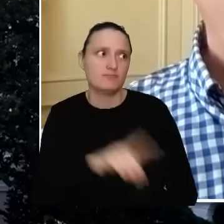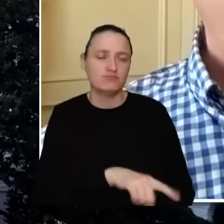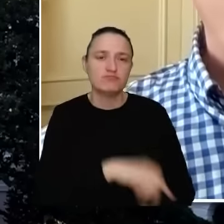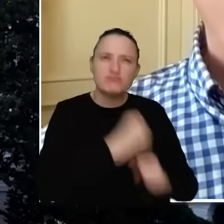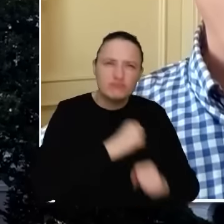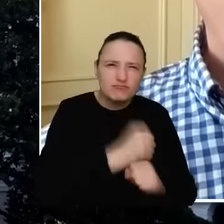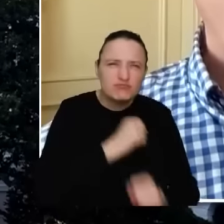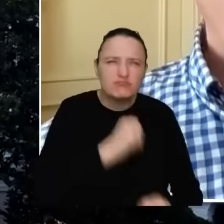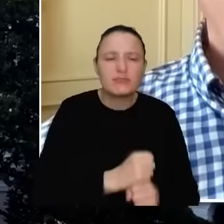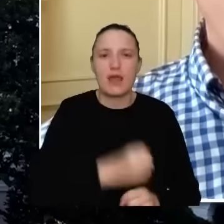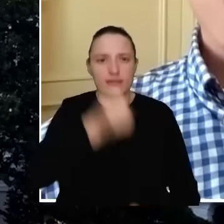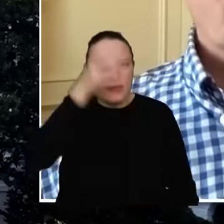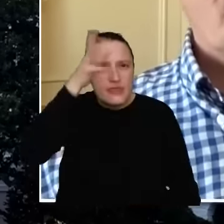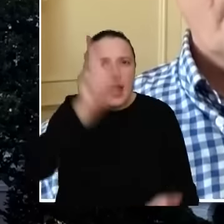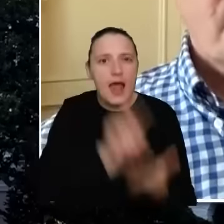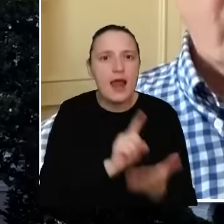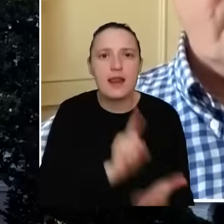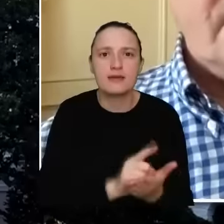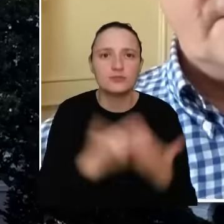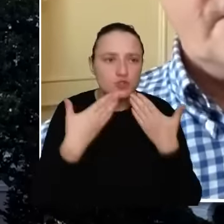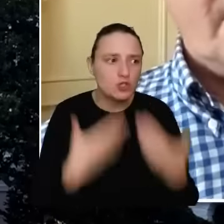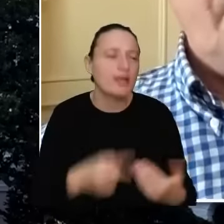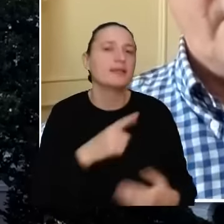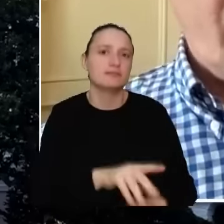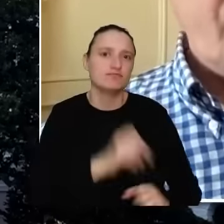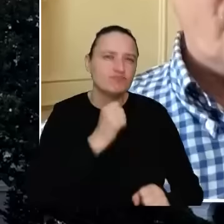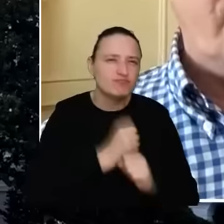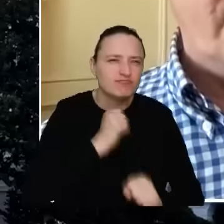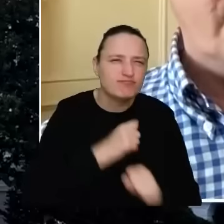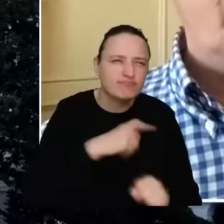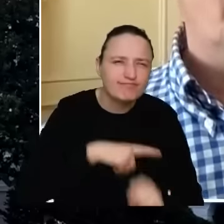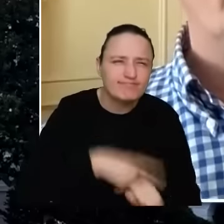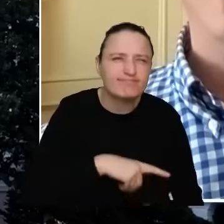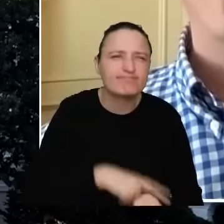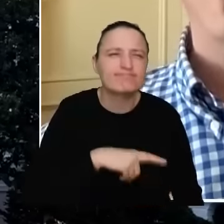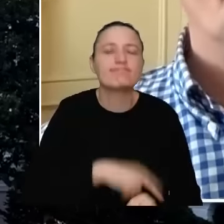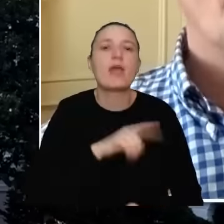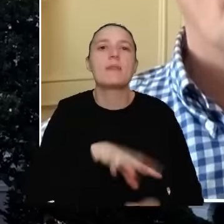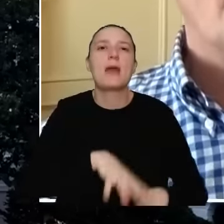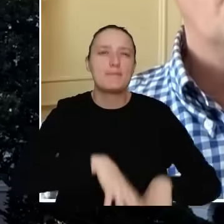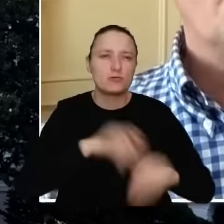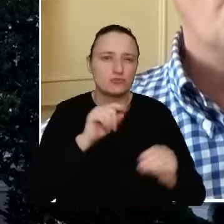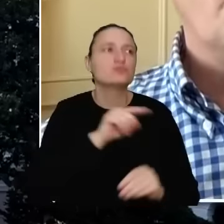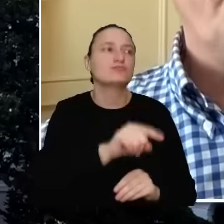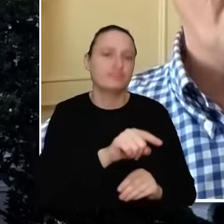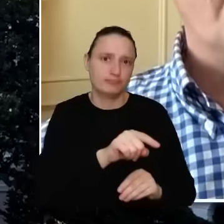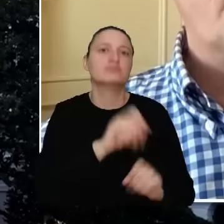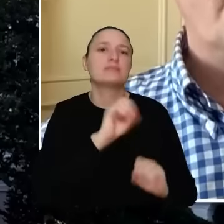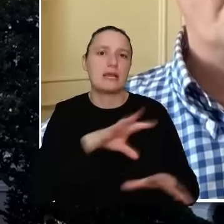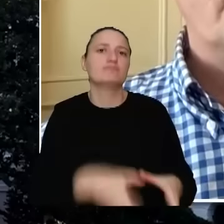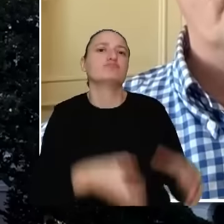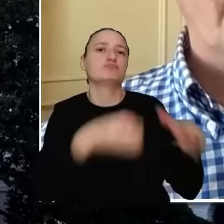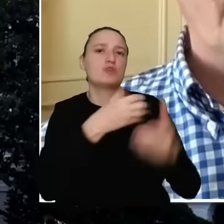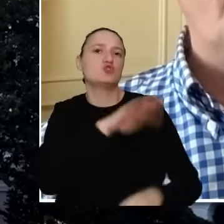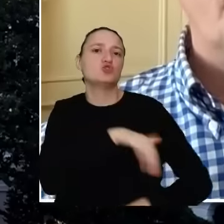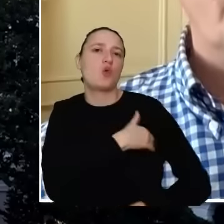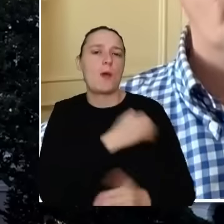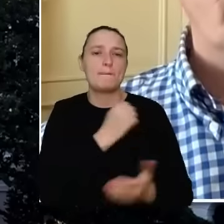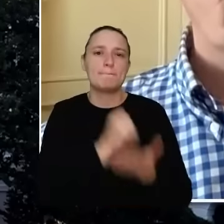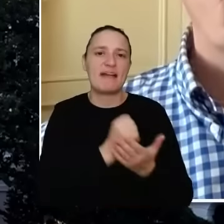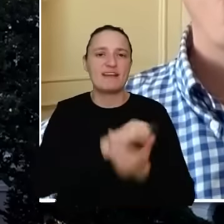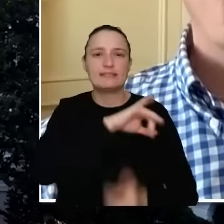i talentem został, tak, najpierw absolwentem elitarnej szkoły prawa Uniwersytetu